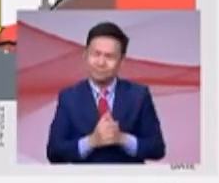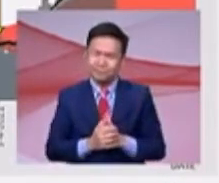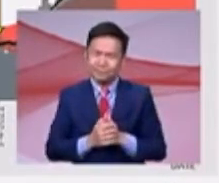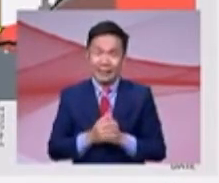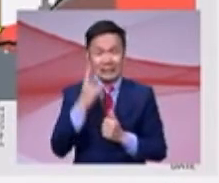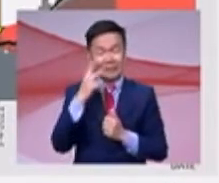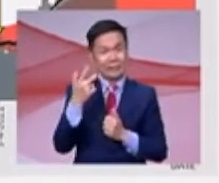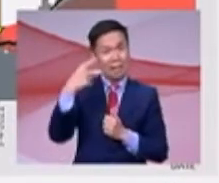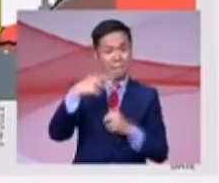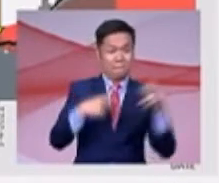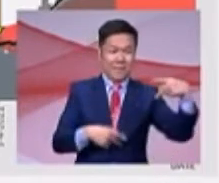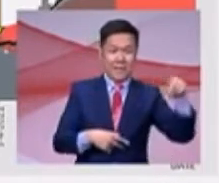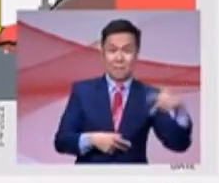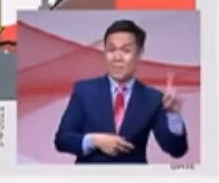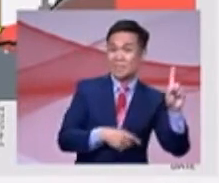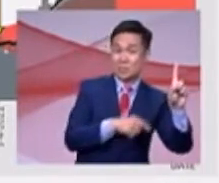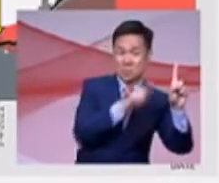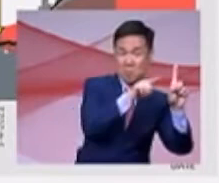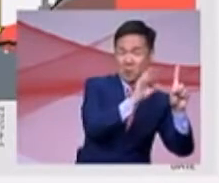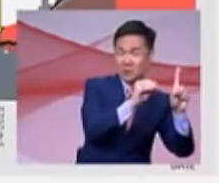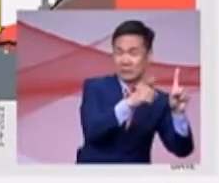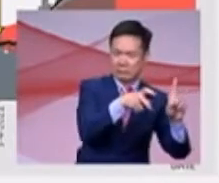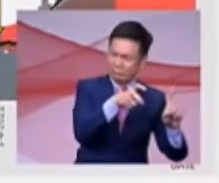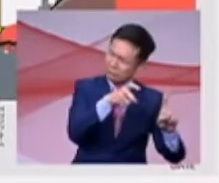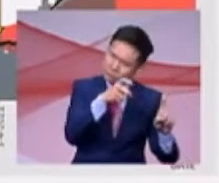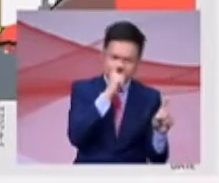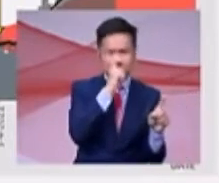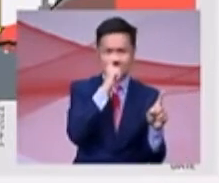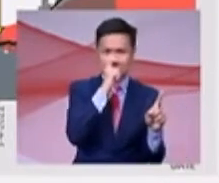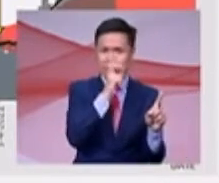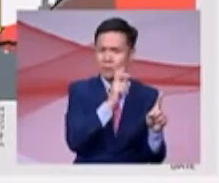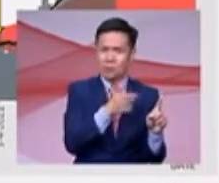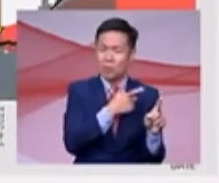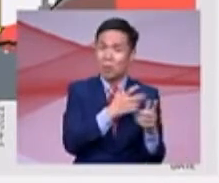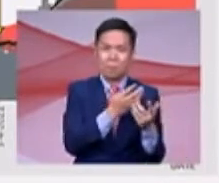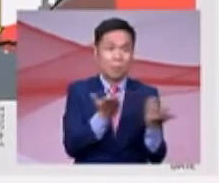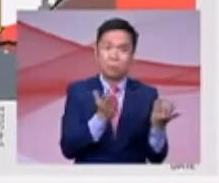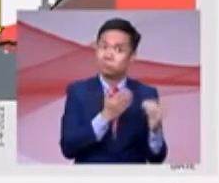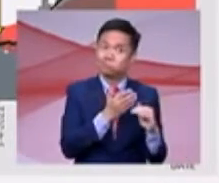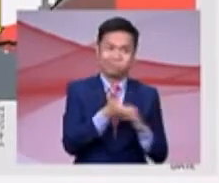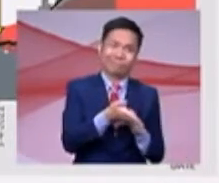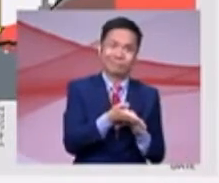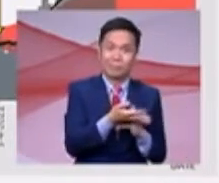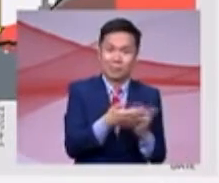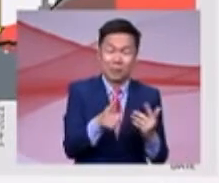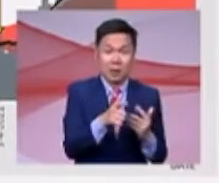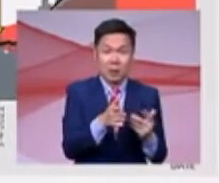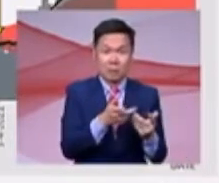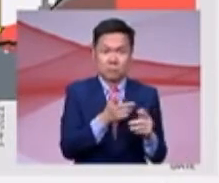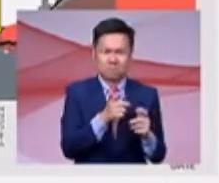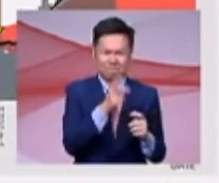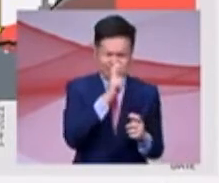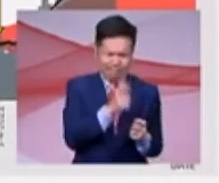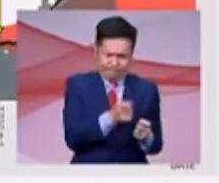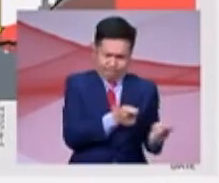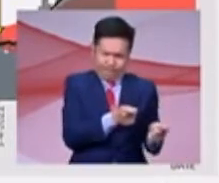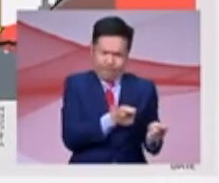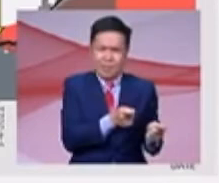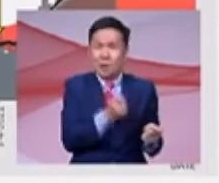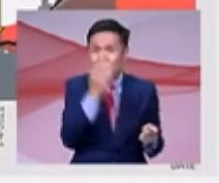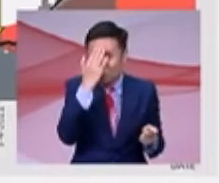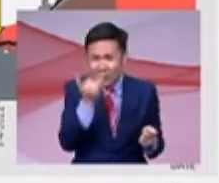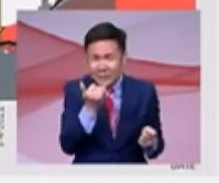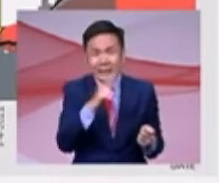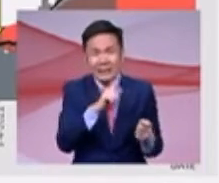kita PKP 1.0 amat ketat. Mungkin keterlaluan kita melaksanakan tindakan tersebut. Kerana